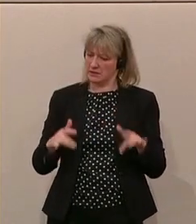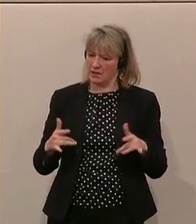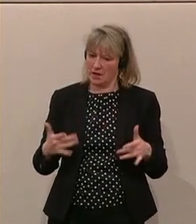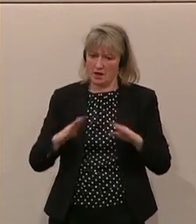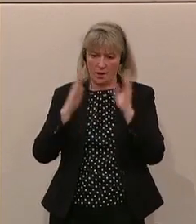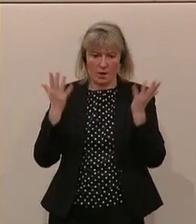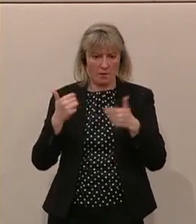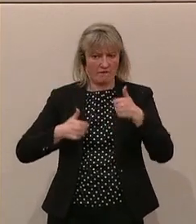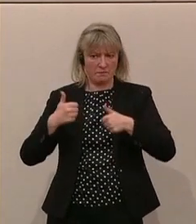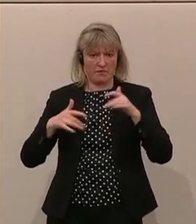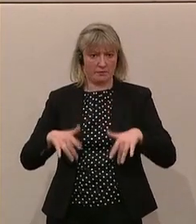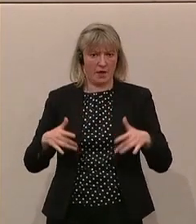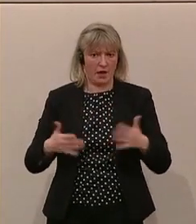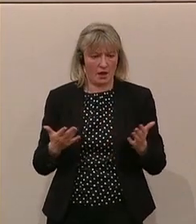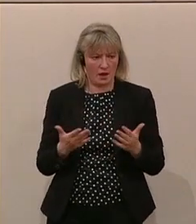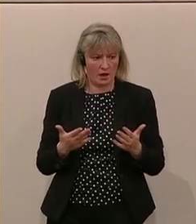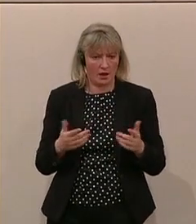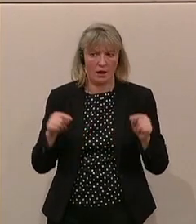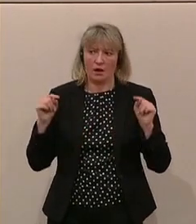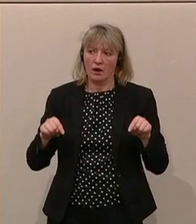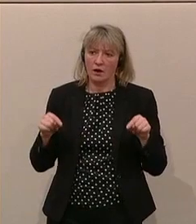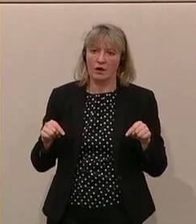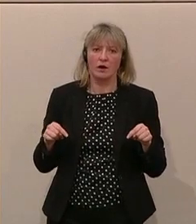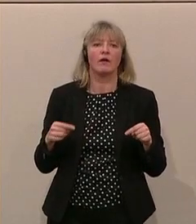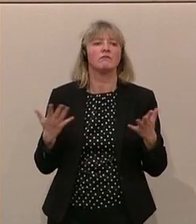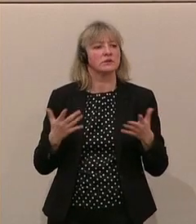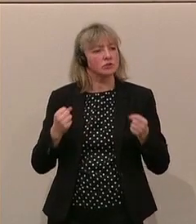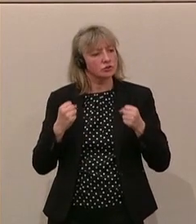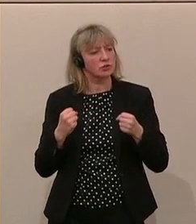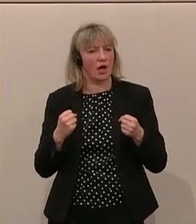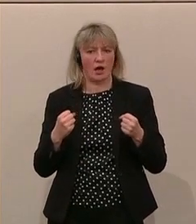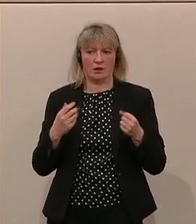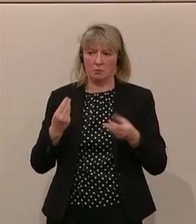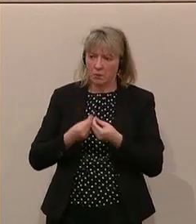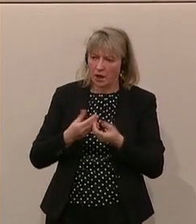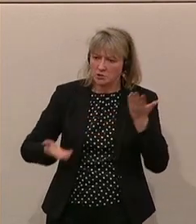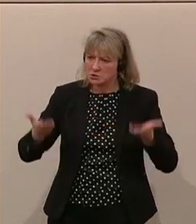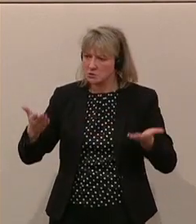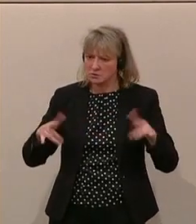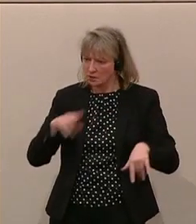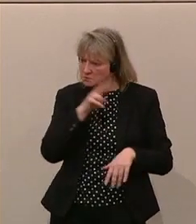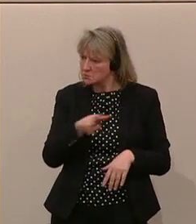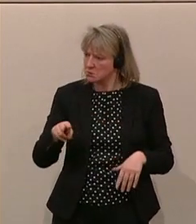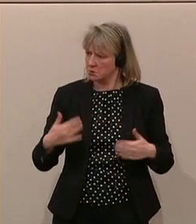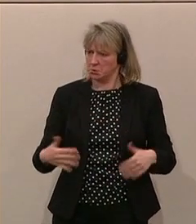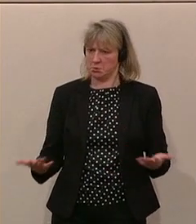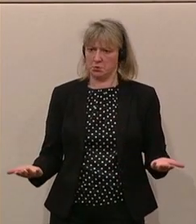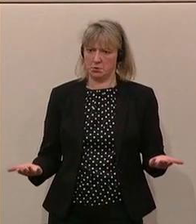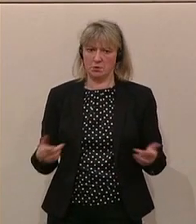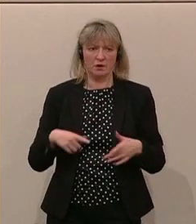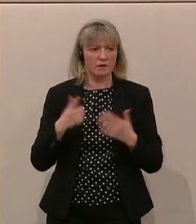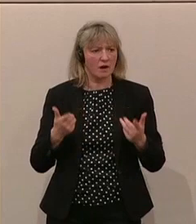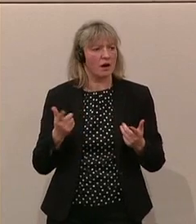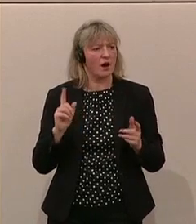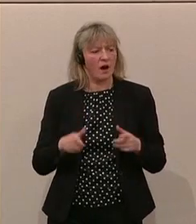im globalen Wettbewerb und sind zudem mit starken Preisschwankungen konfrontiert. Die ständig